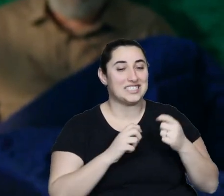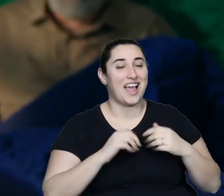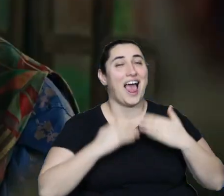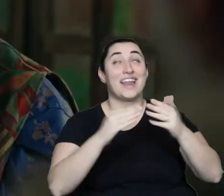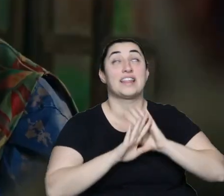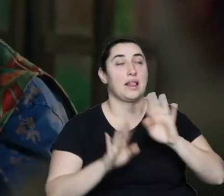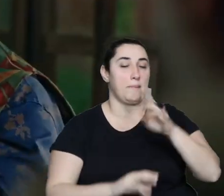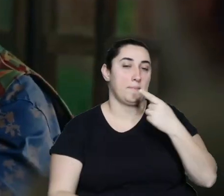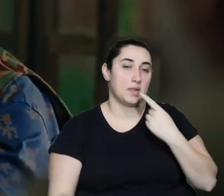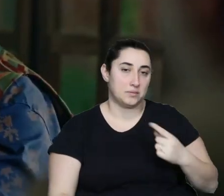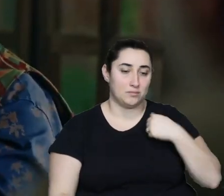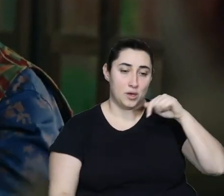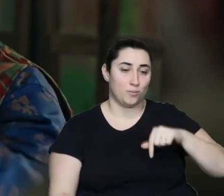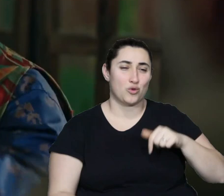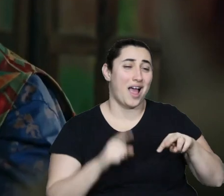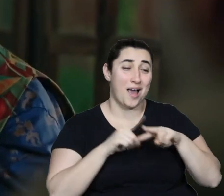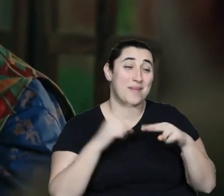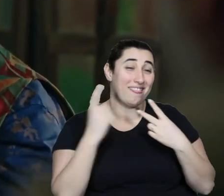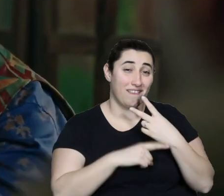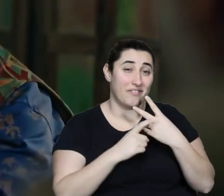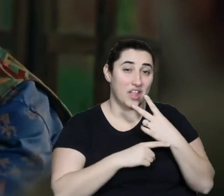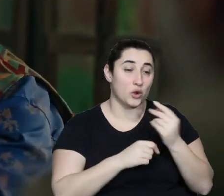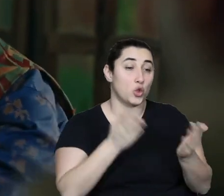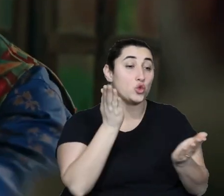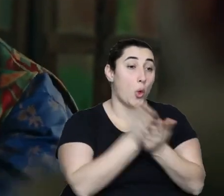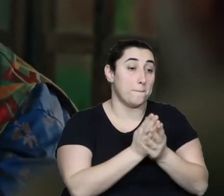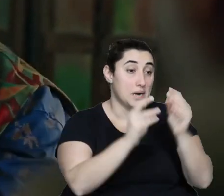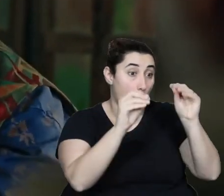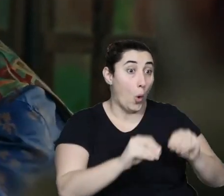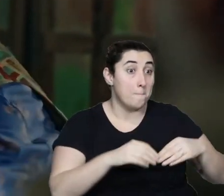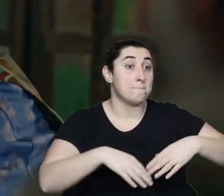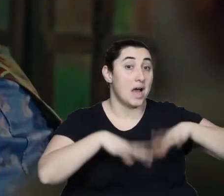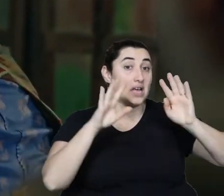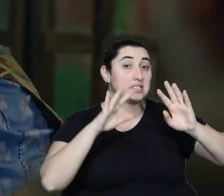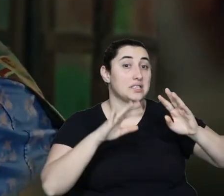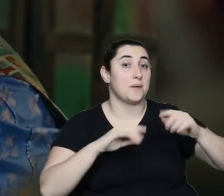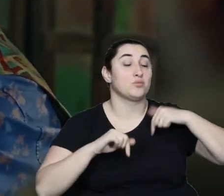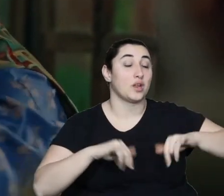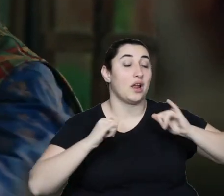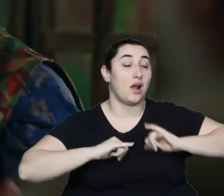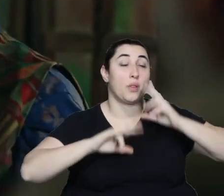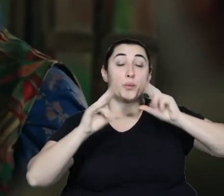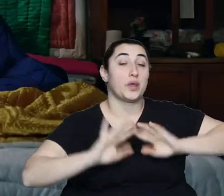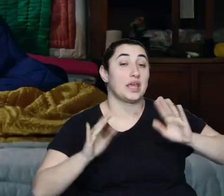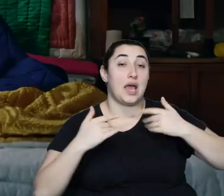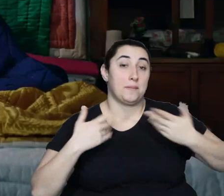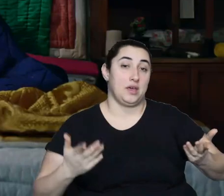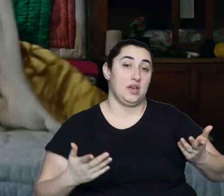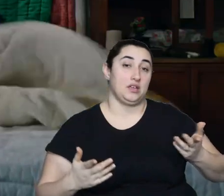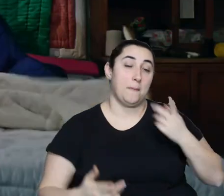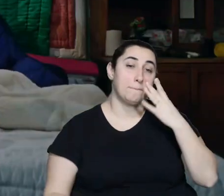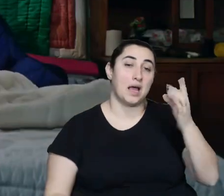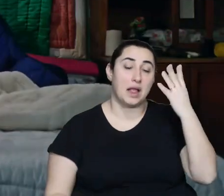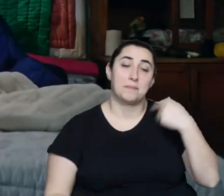bırakma demişler. Ben bu Ahmet Yanardağ'ı toprağın altına yatırmazsam gelip burada rahat rahat yatamayacağım baba. O